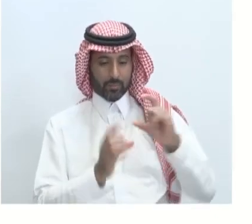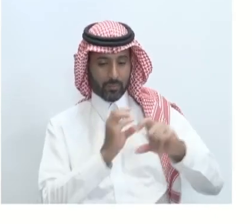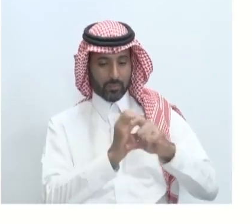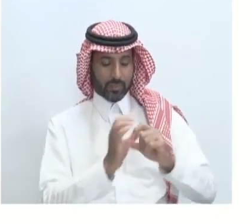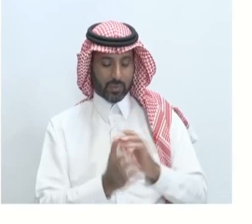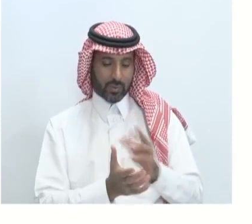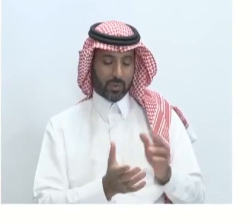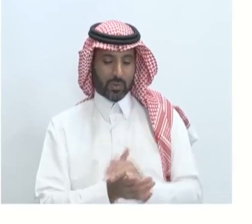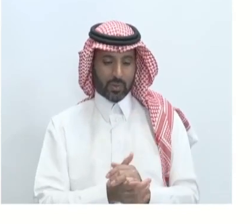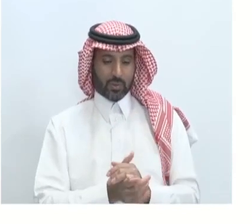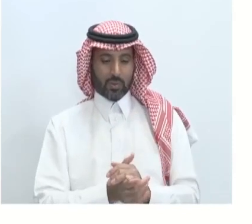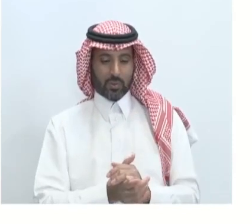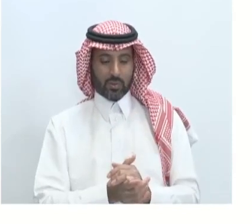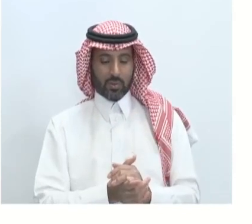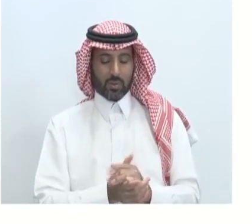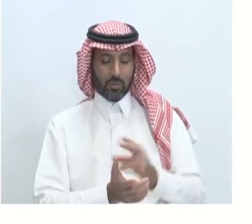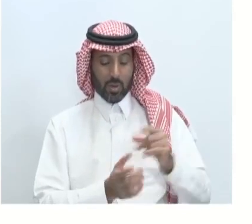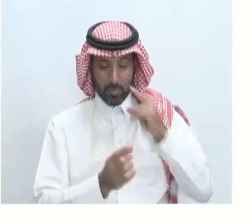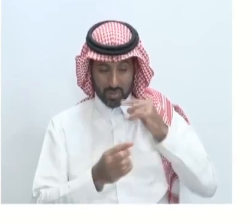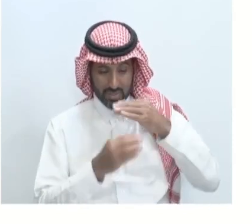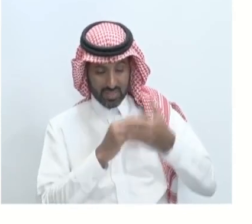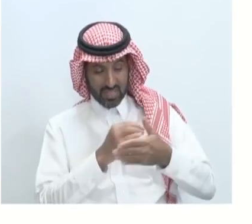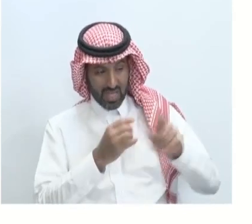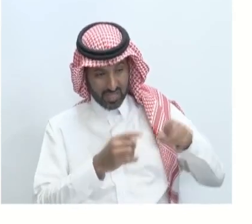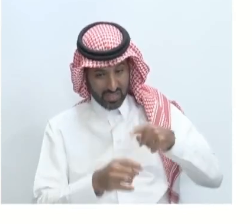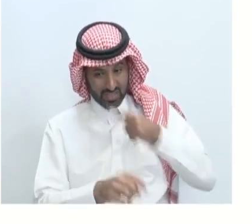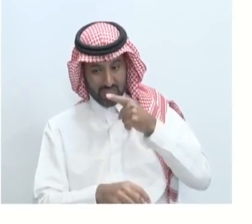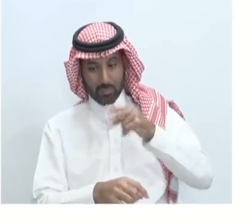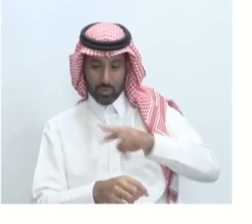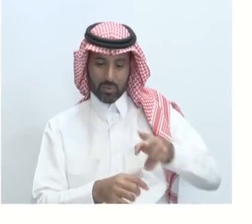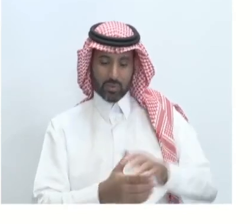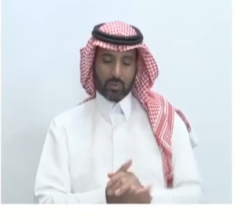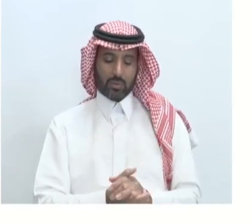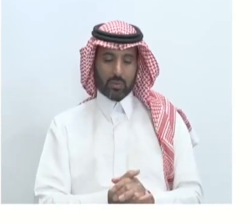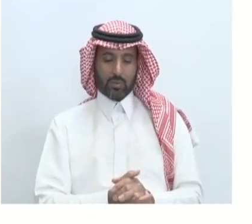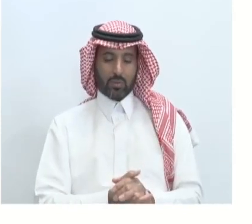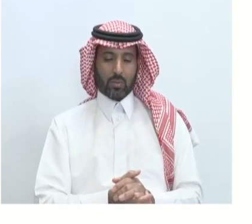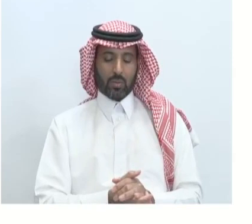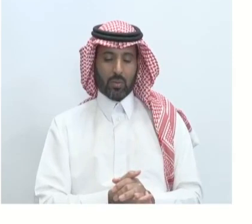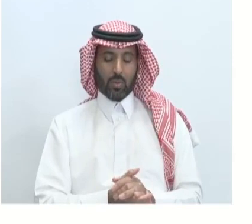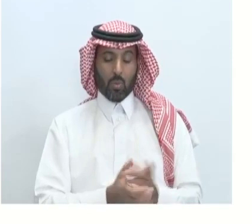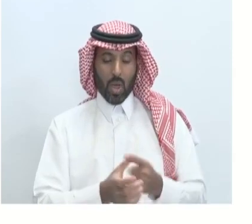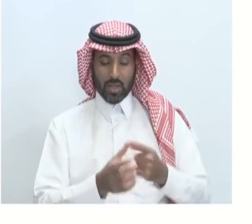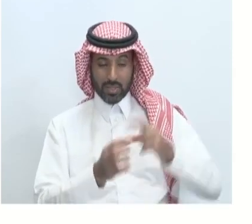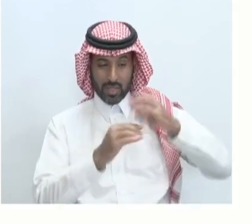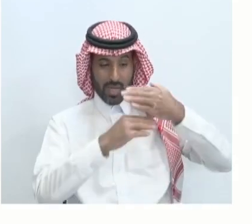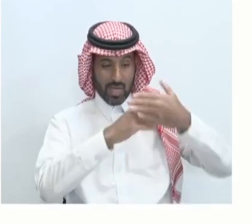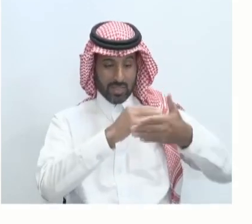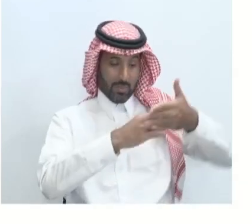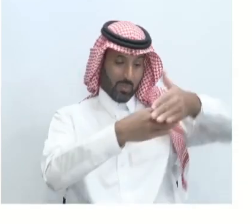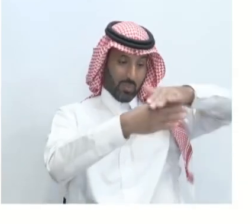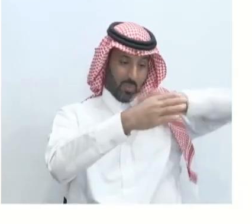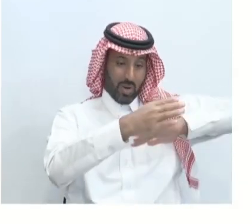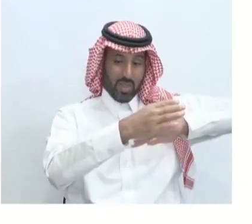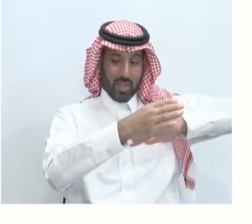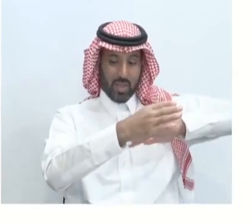الزجاج لكل منهما معامل انكسار مختلف احدهما عدسه مقعره اي